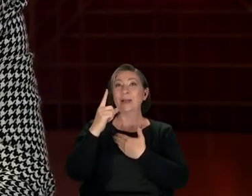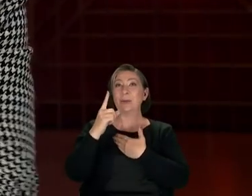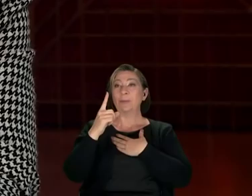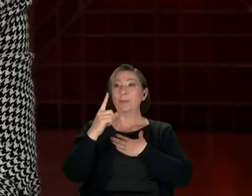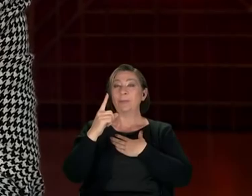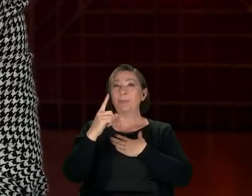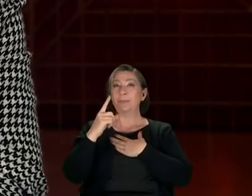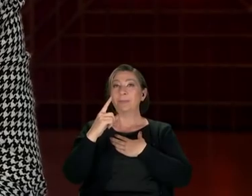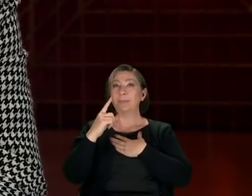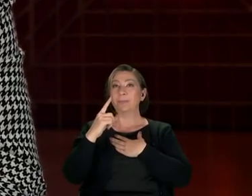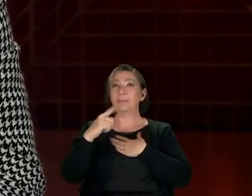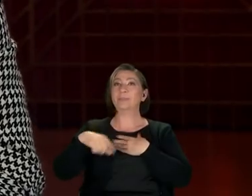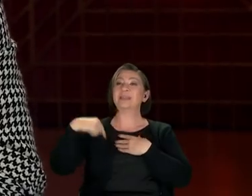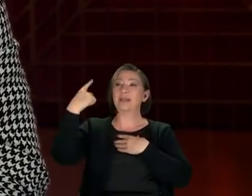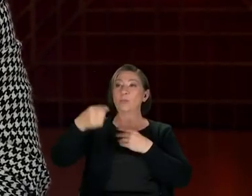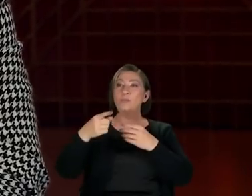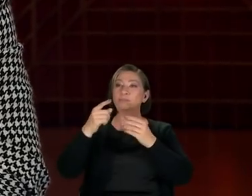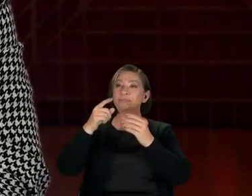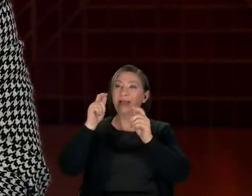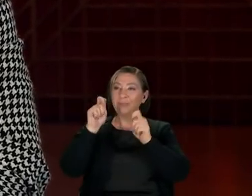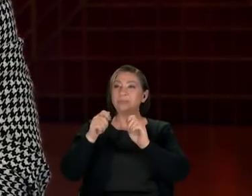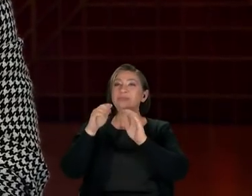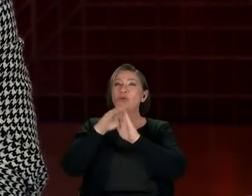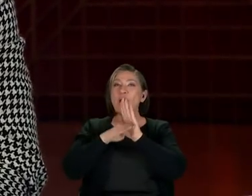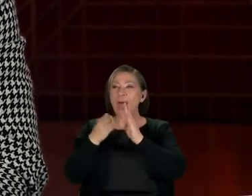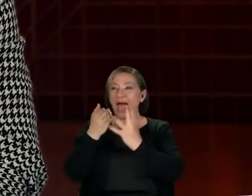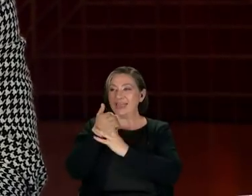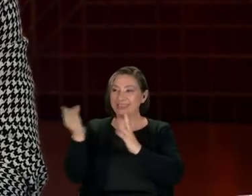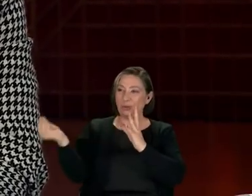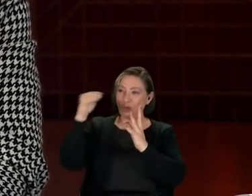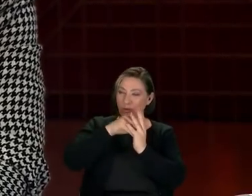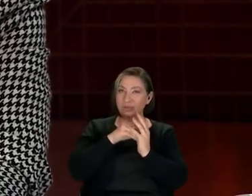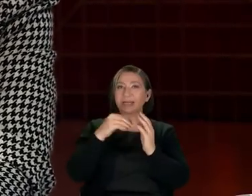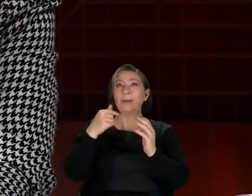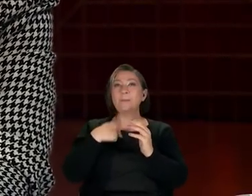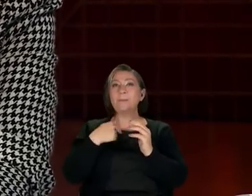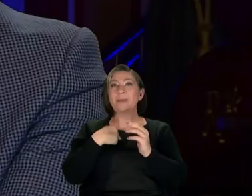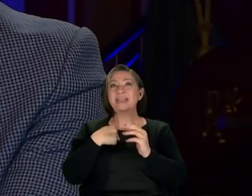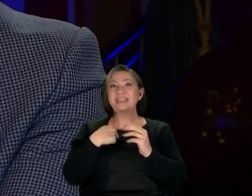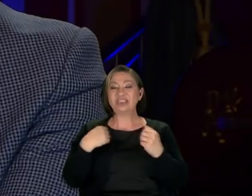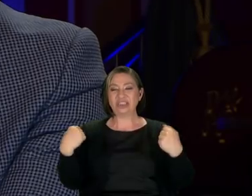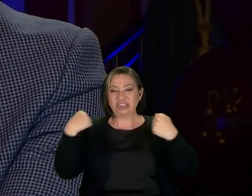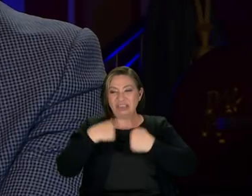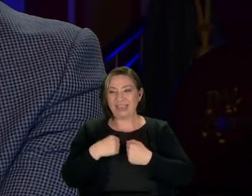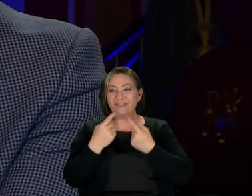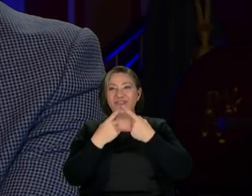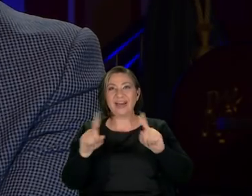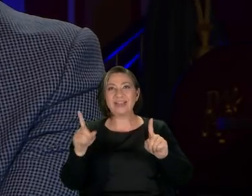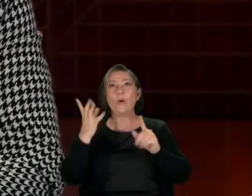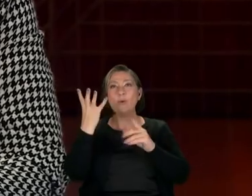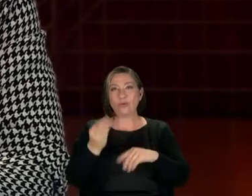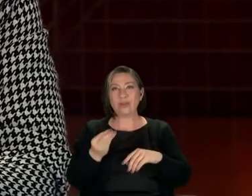diğer çektiğimiz programın arasında yayınlıyoruz. İzleyenlerimiz de bendeki ceketin falan farklı